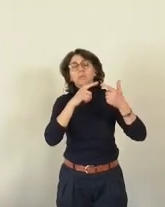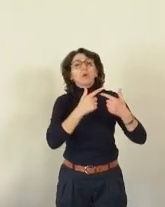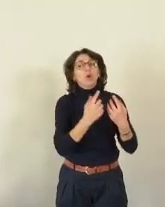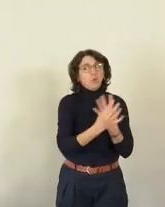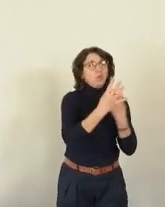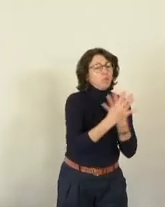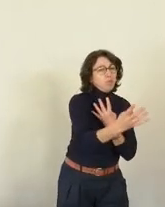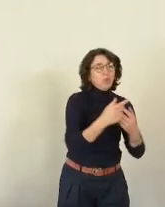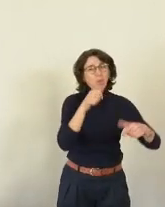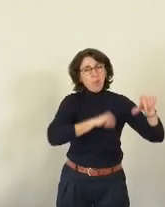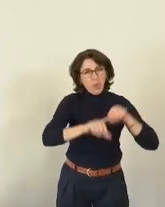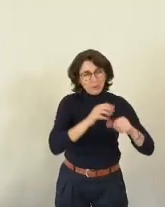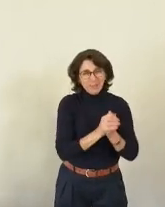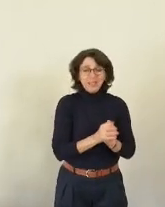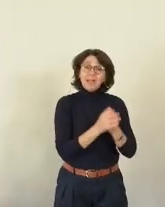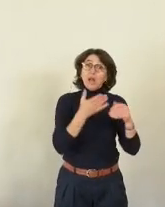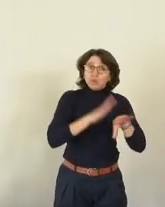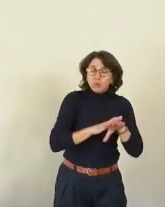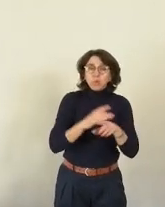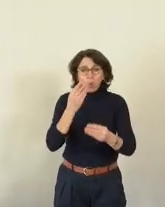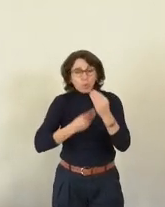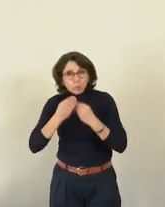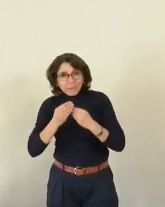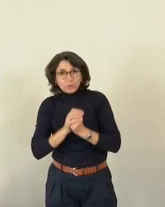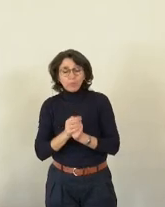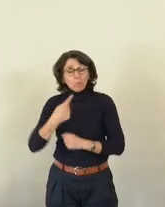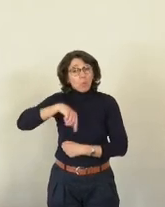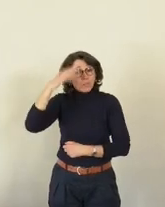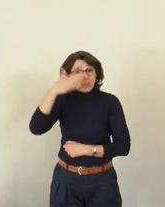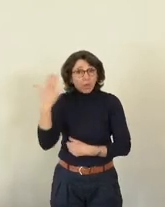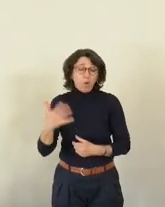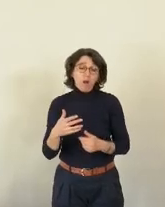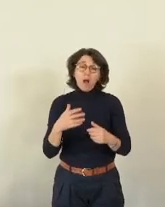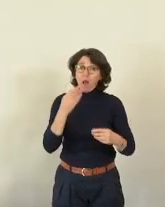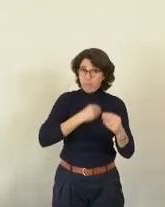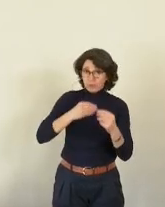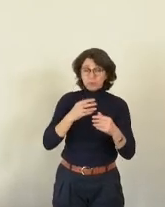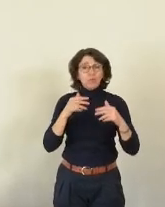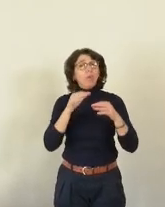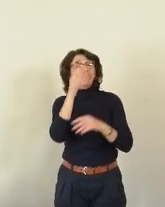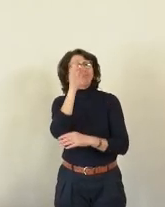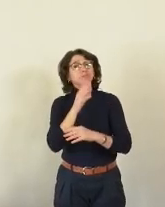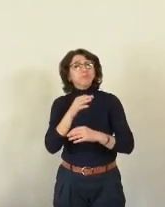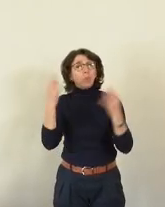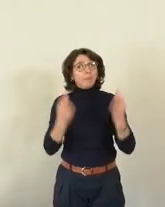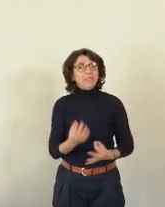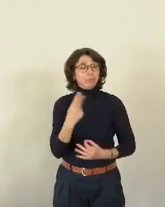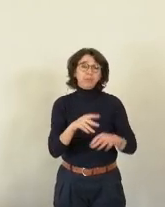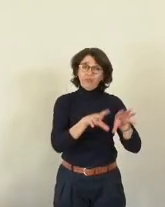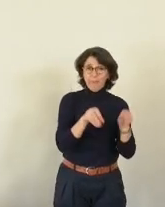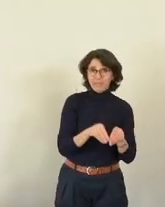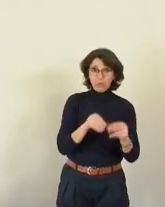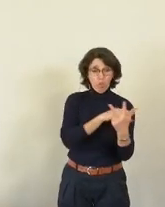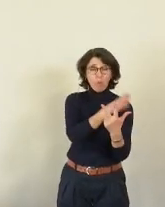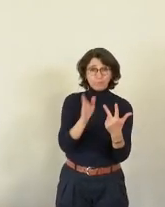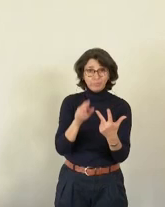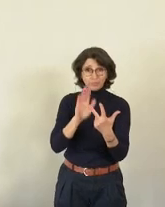du côté de la consommation nous savons que l'alimentation est l'un des trois postes contraints des ménage elle est la variable d'ajustement c'est sur ce